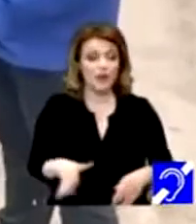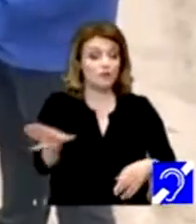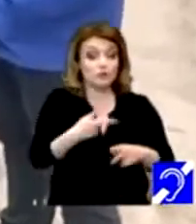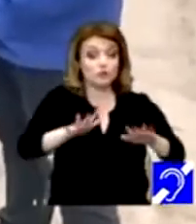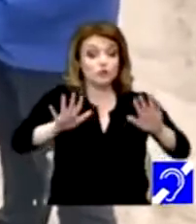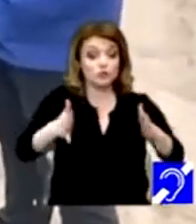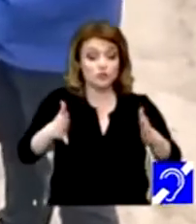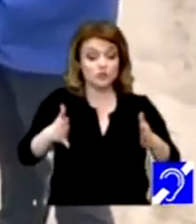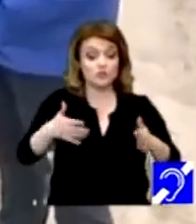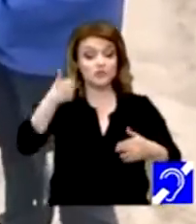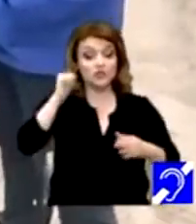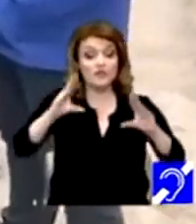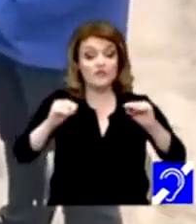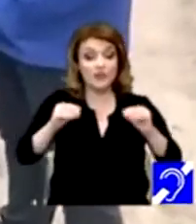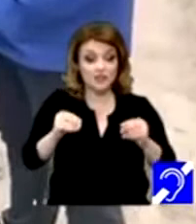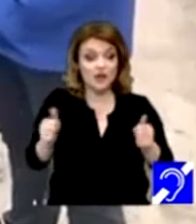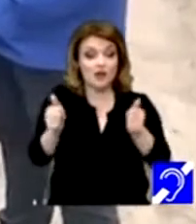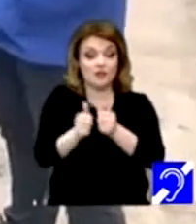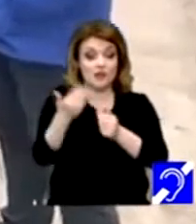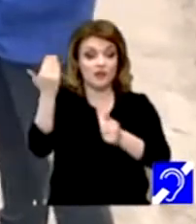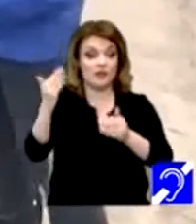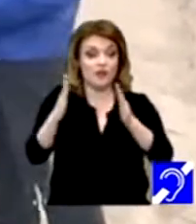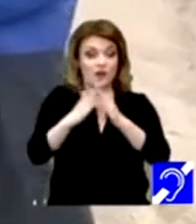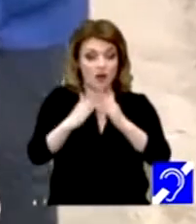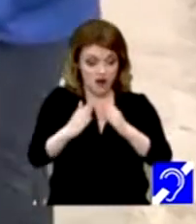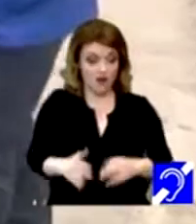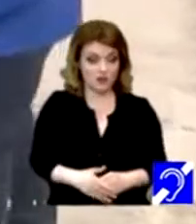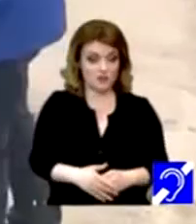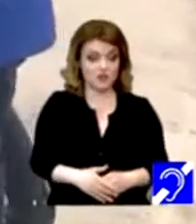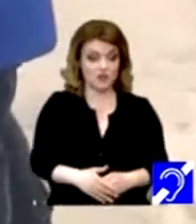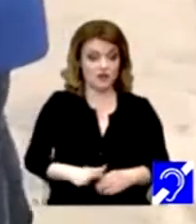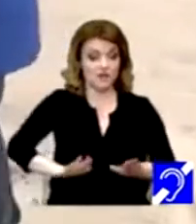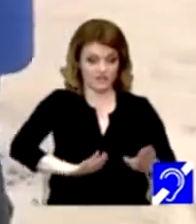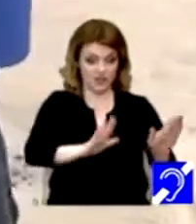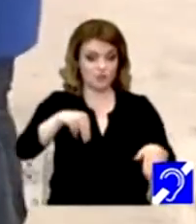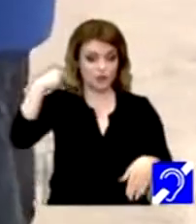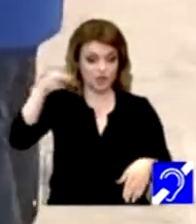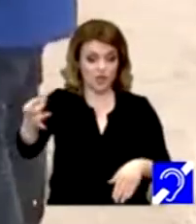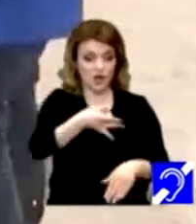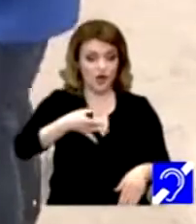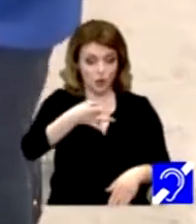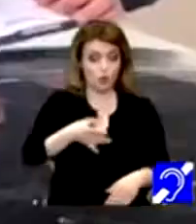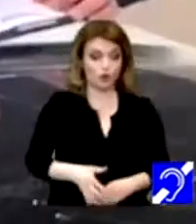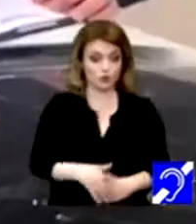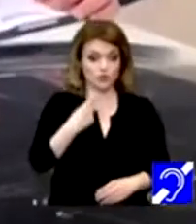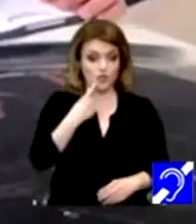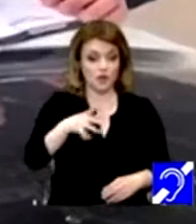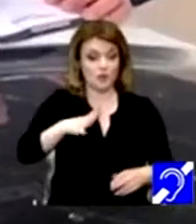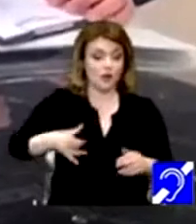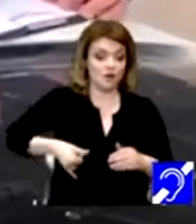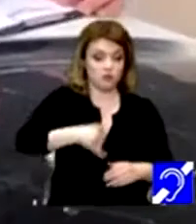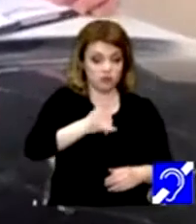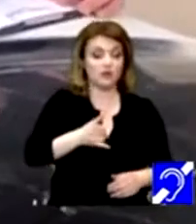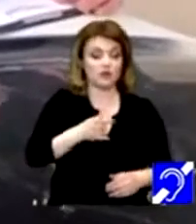Incidentul a avut loc aseară chiar în fața casei vicepreședintelui raionului Sângerei, Tudor Tutunaru. După ce l-au stropit cu verde de